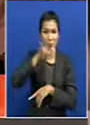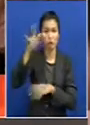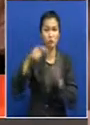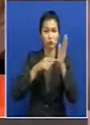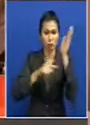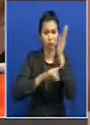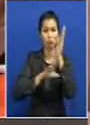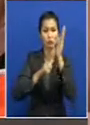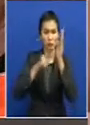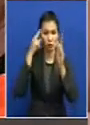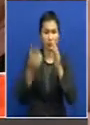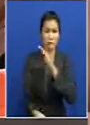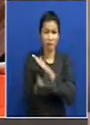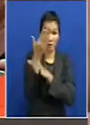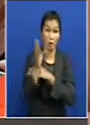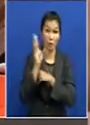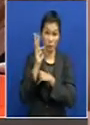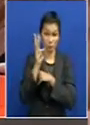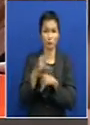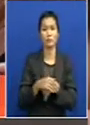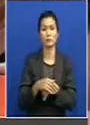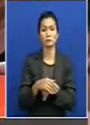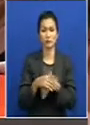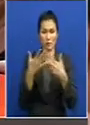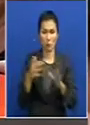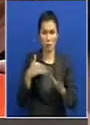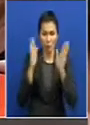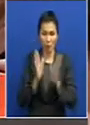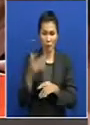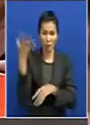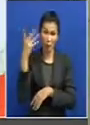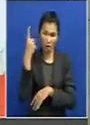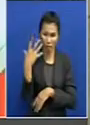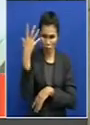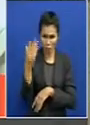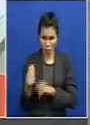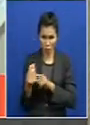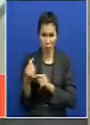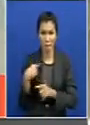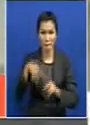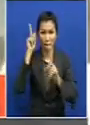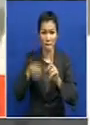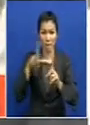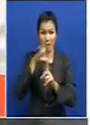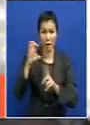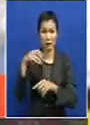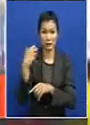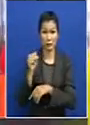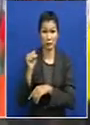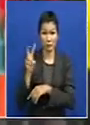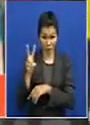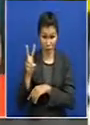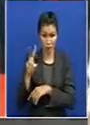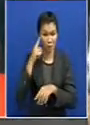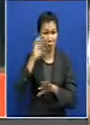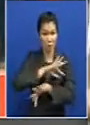พรตั้งแต่6โมงเช้าครับในขณะที่ผู้โดยสารที่ตกค้างเมื่อคืนนี้มีทั้งหมด 1,512 คนด้วย